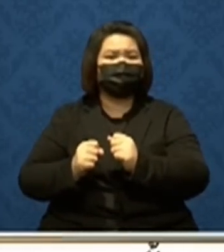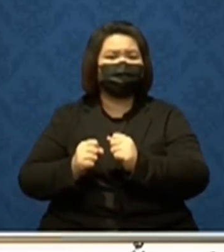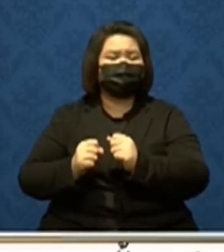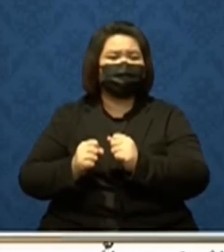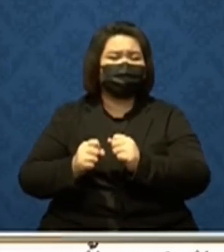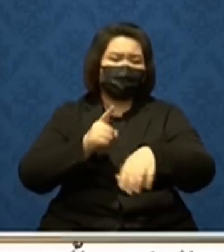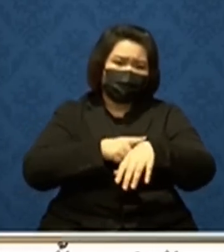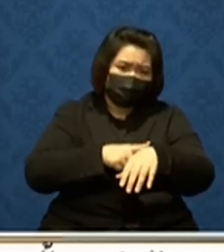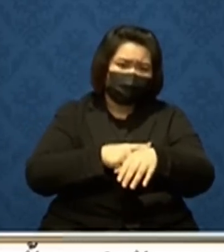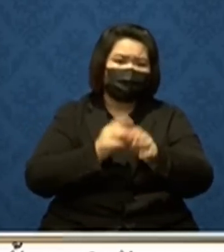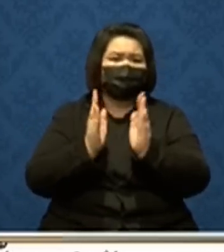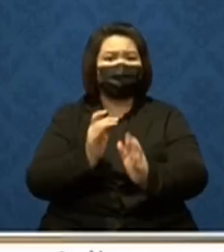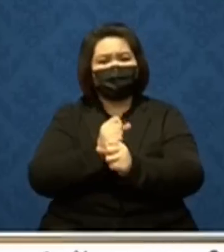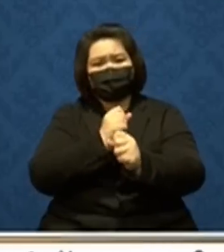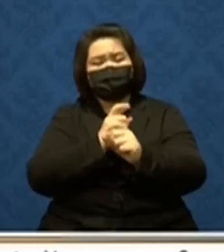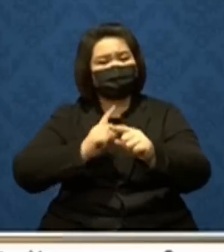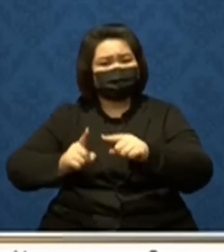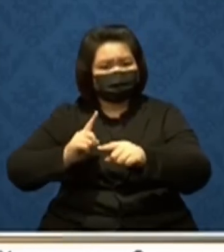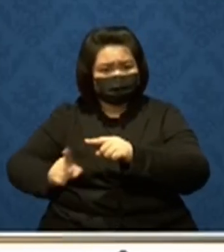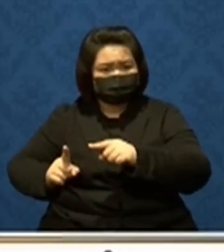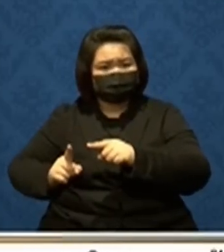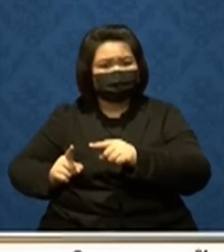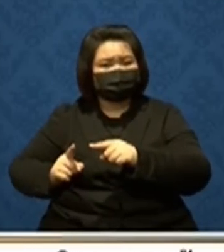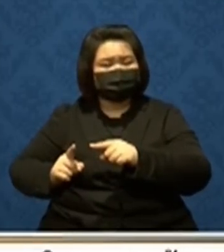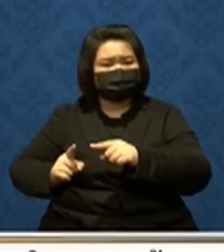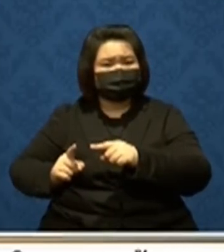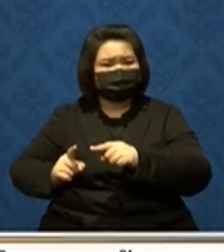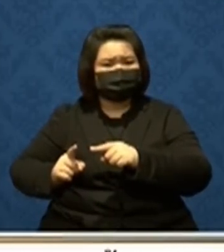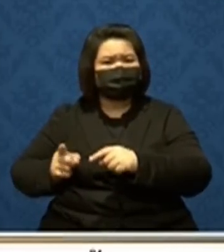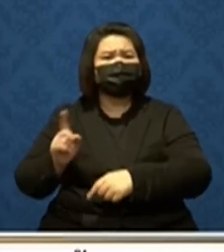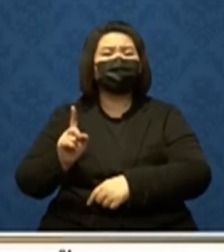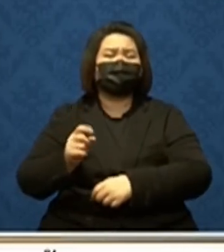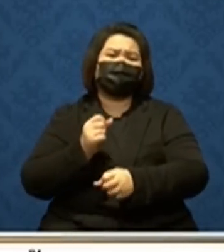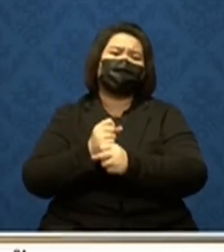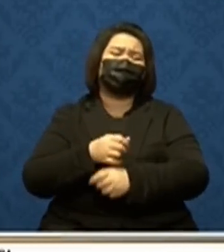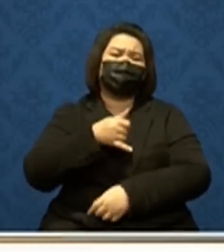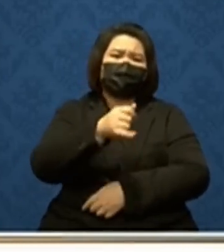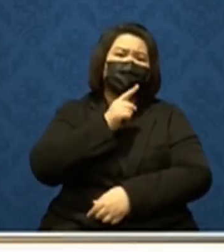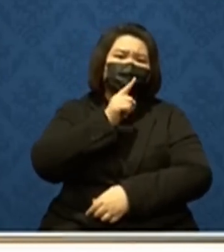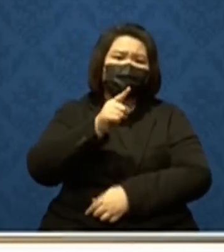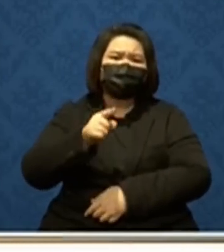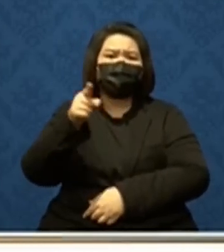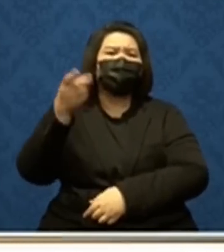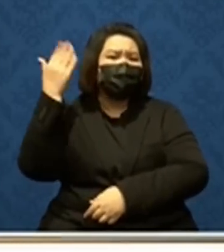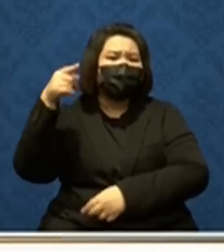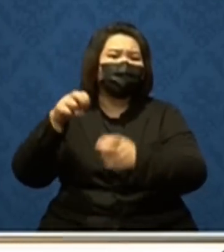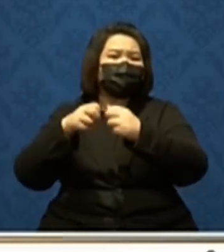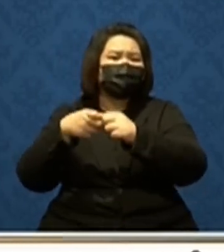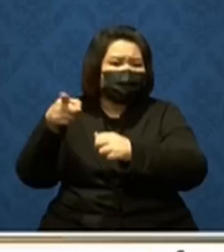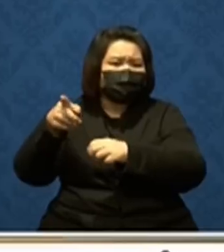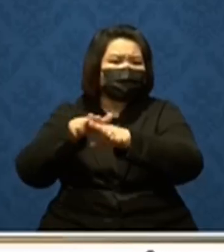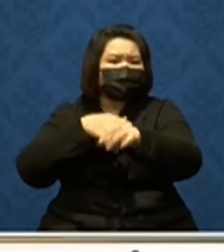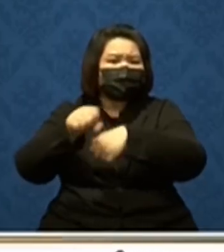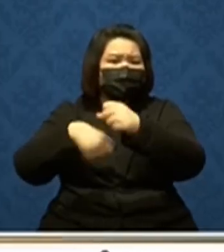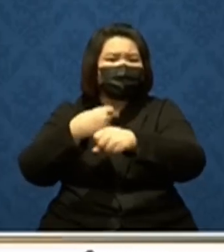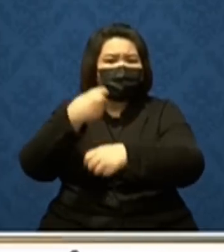the wayร่ำเวลาในการปฏิบัติงานไปใช้กับการดำเนินคดีที่ผู้ท่านเกาะไว้ 10ปี